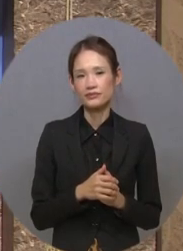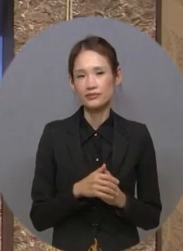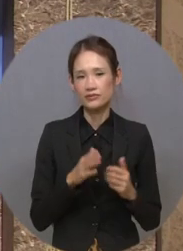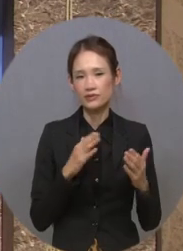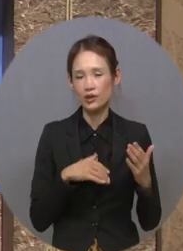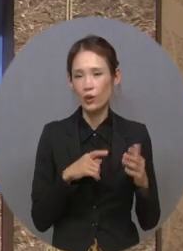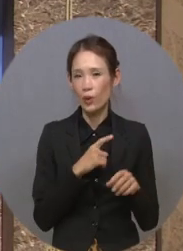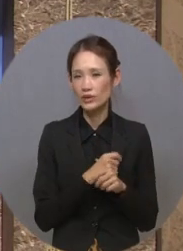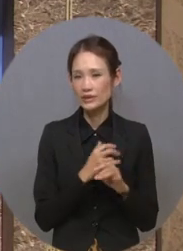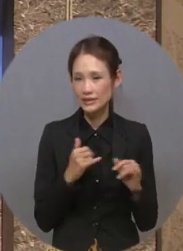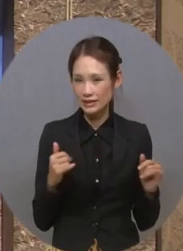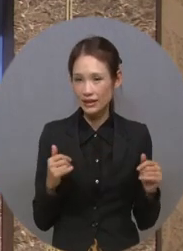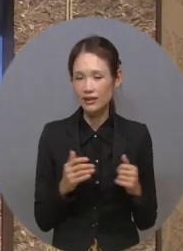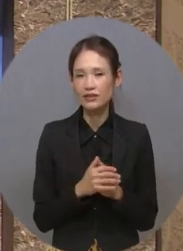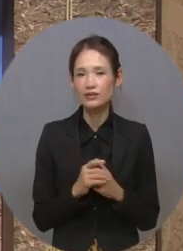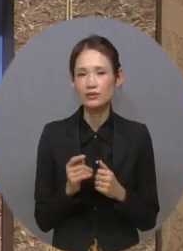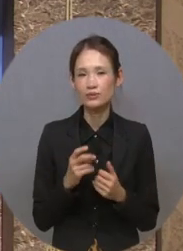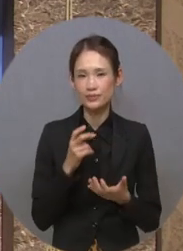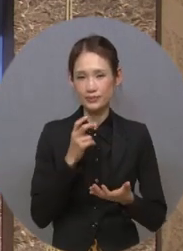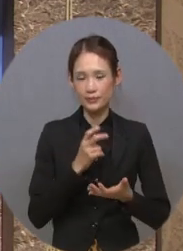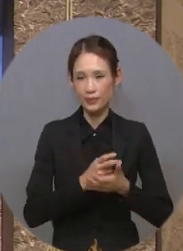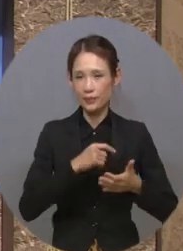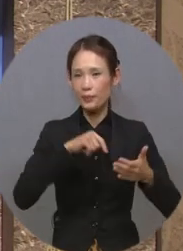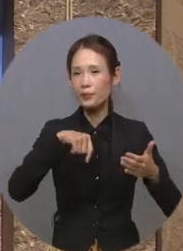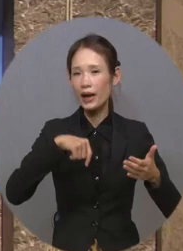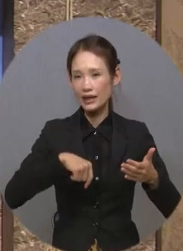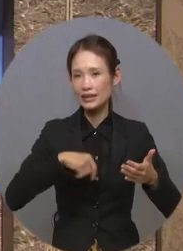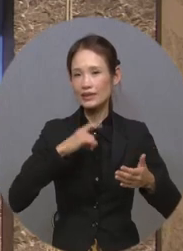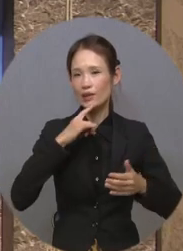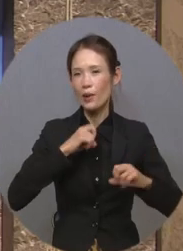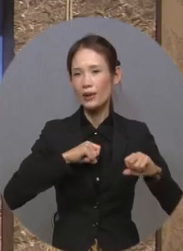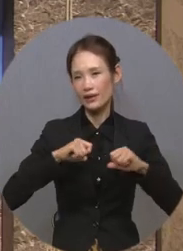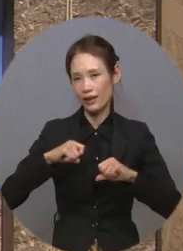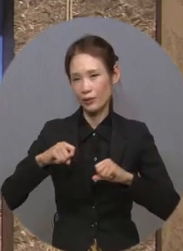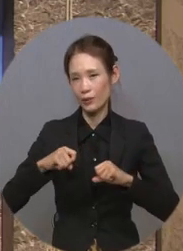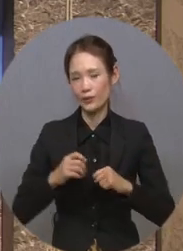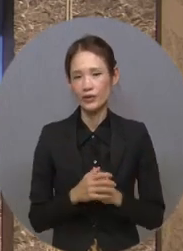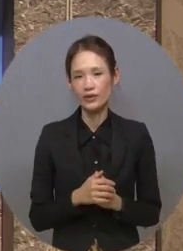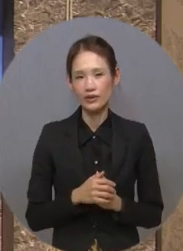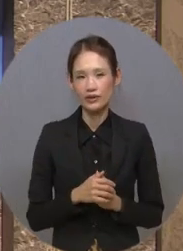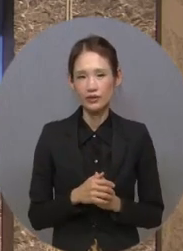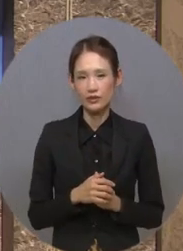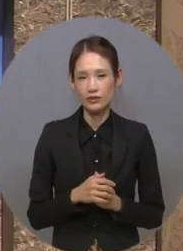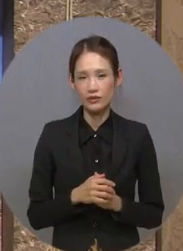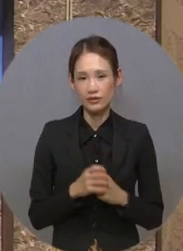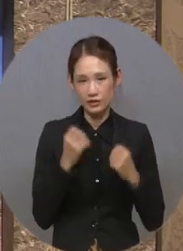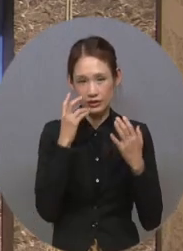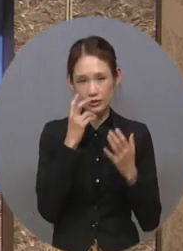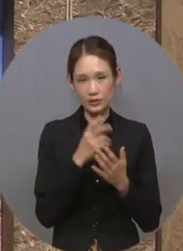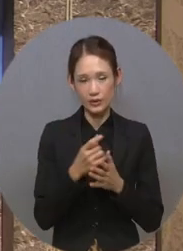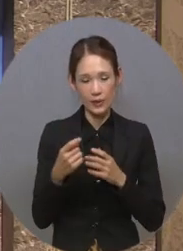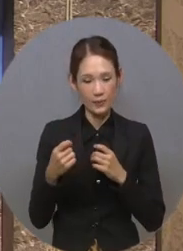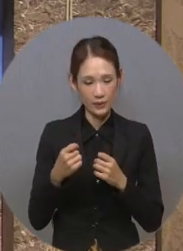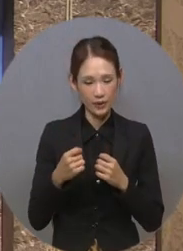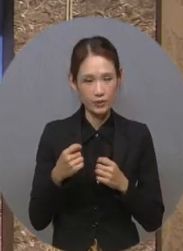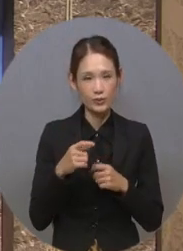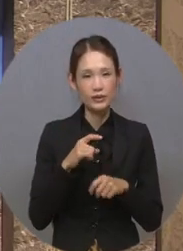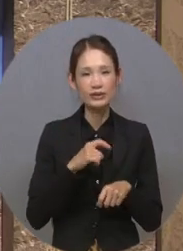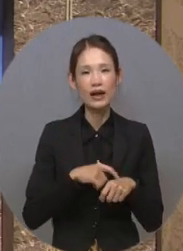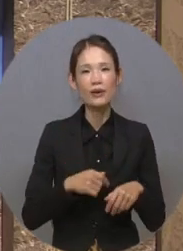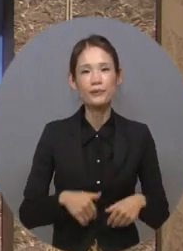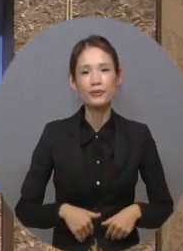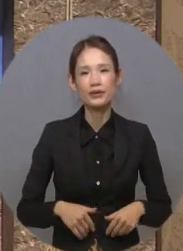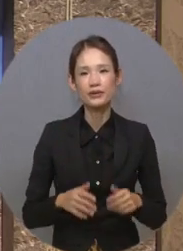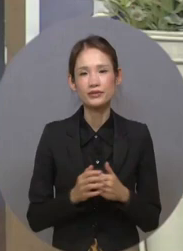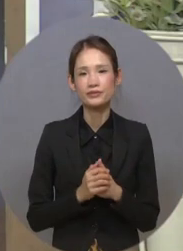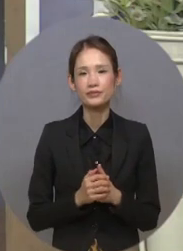공직자분들은 어떤 네. 그 법 안에서 이제 움직이다 보니까 그렇죠. 새로운 법을 접하는 데는 조금 시간이 좀